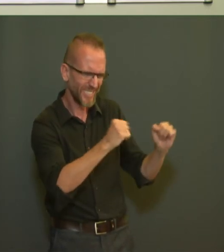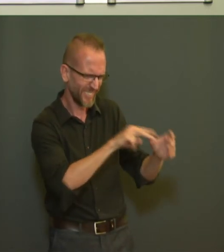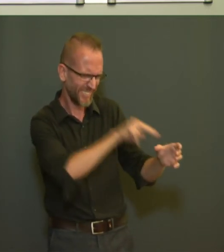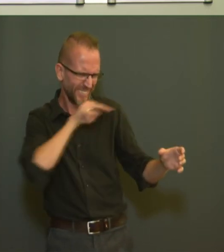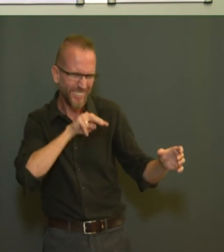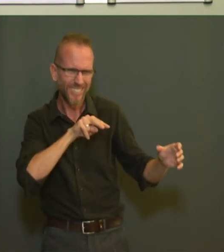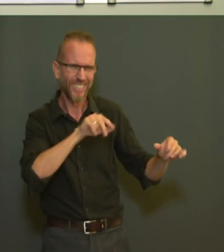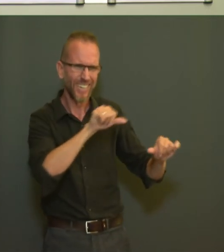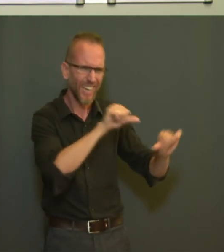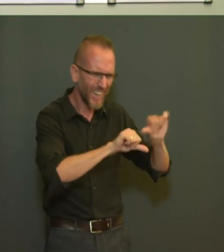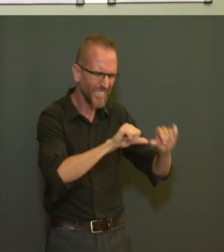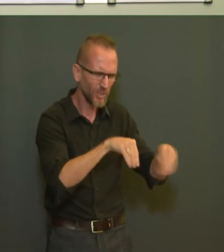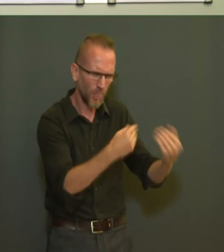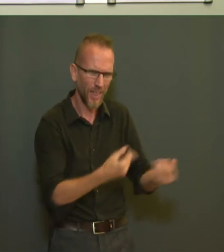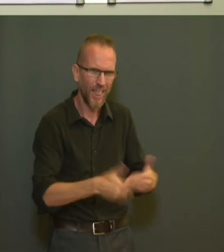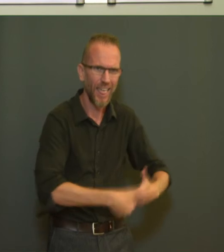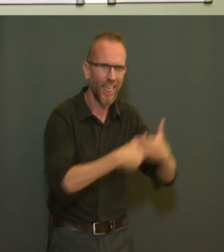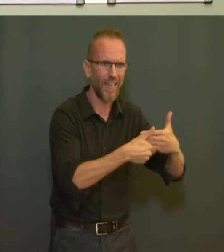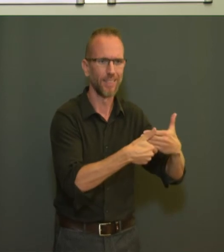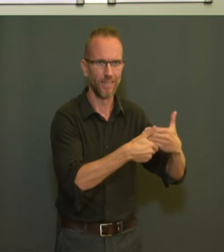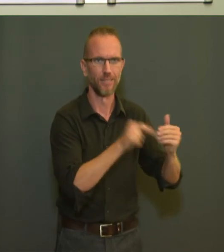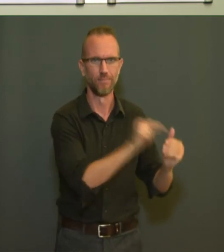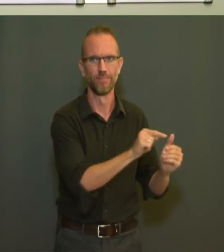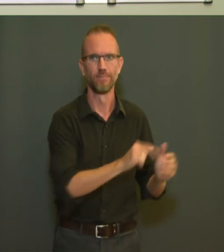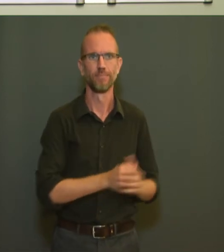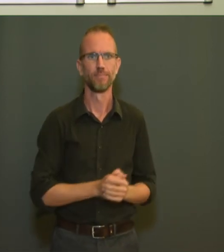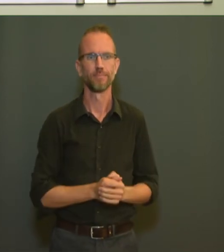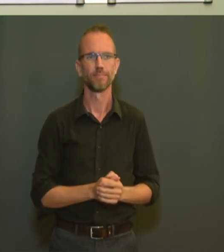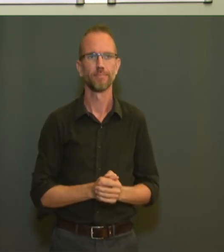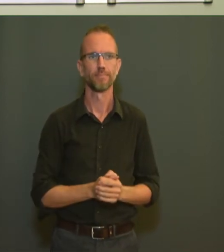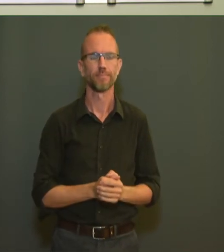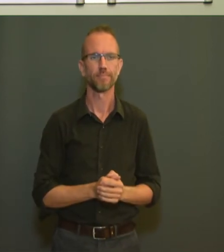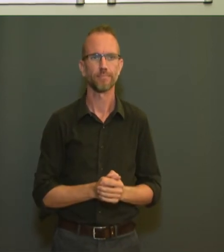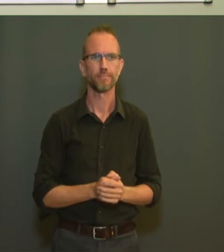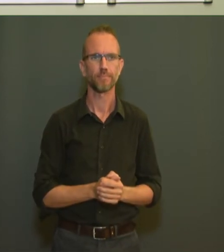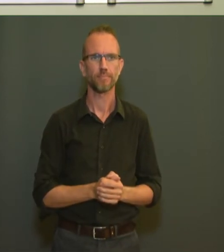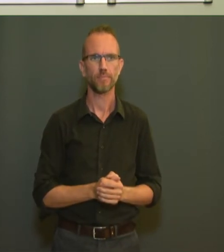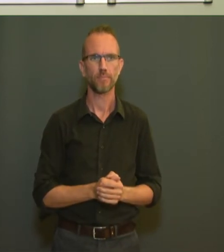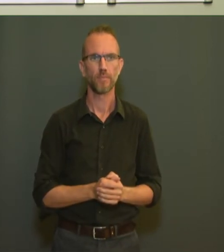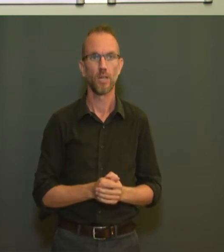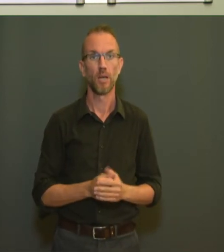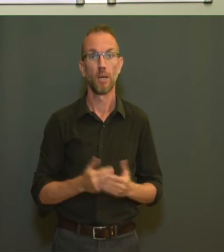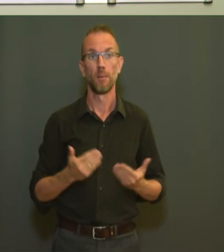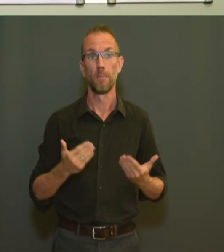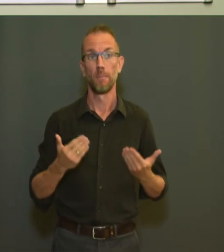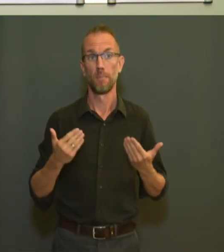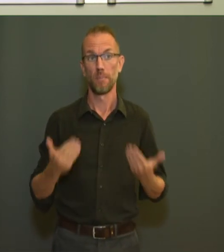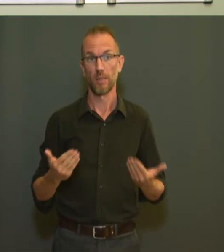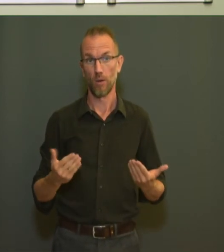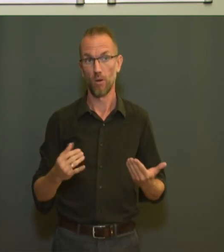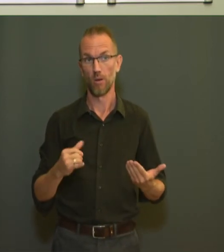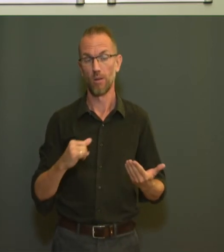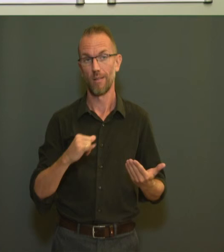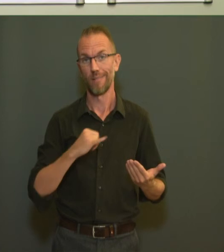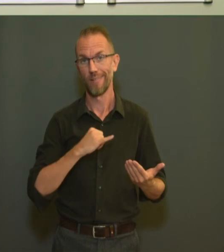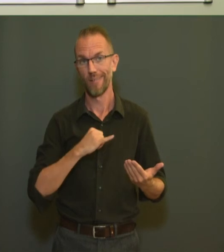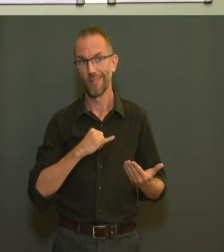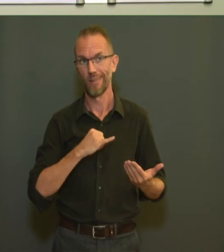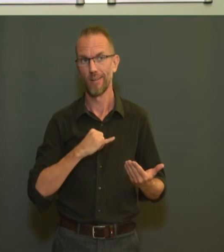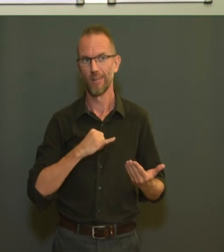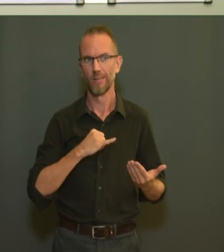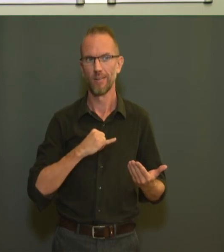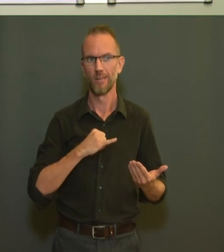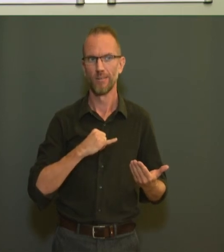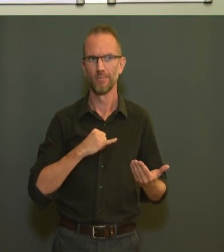la question peut se poser au niveau de l'évaluation dans un certain nombre de structures plus spécifiques qui